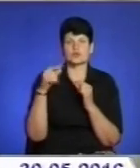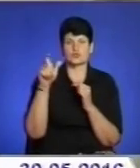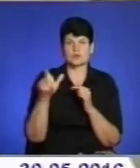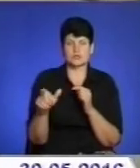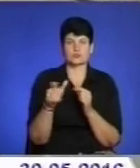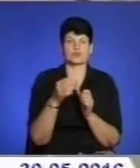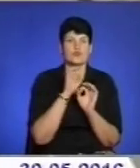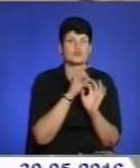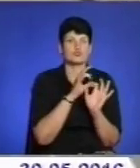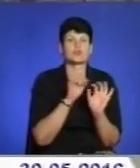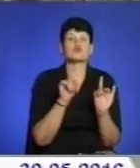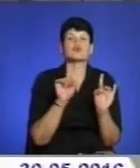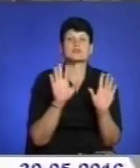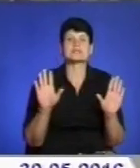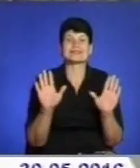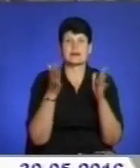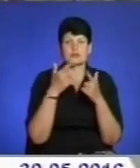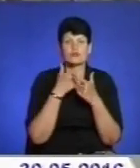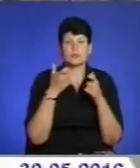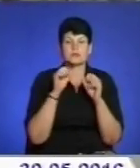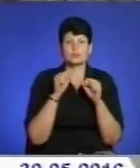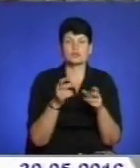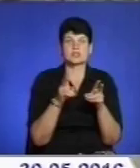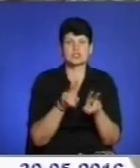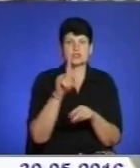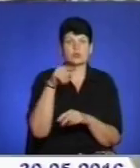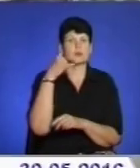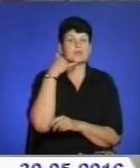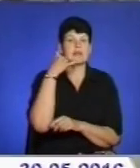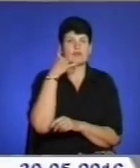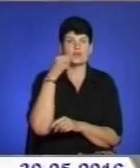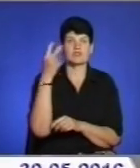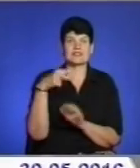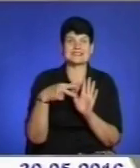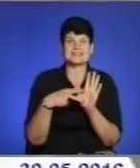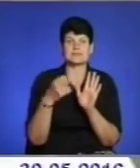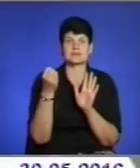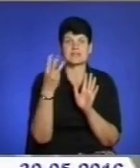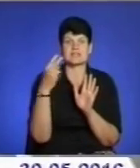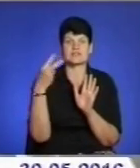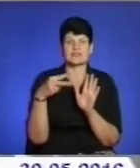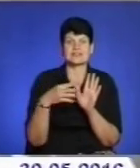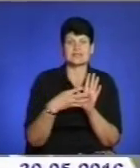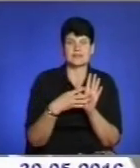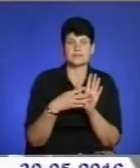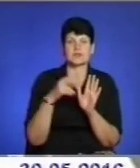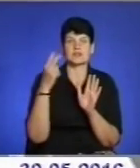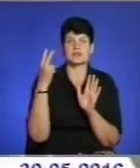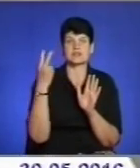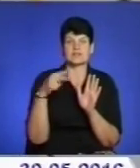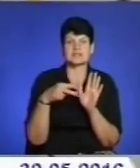розповісти про те, що сталося. Інформацію можна залишити за номерами телефонів 27 13 29, 27